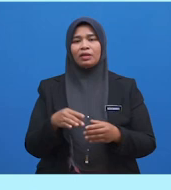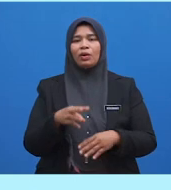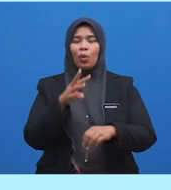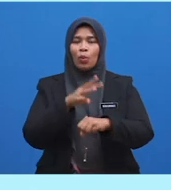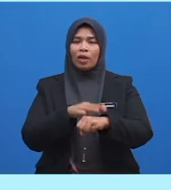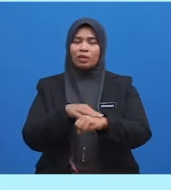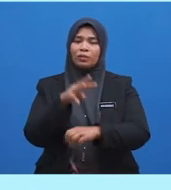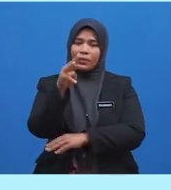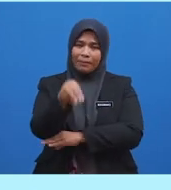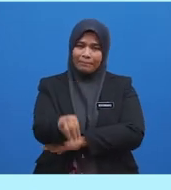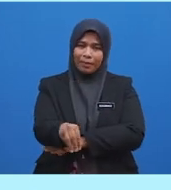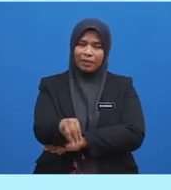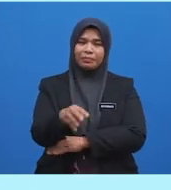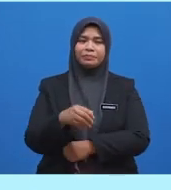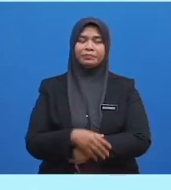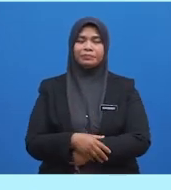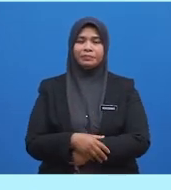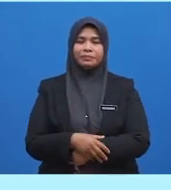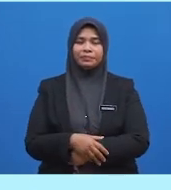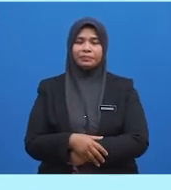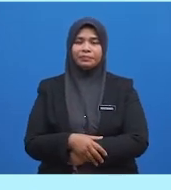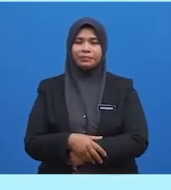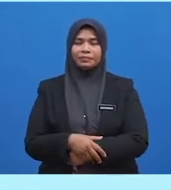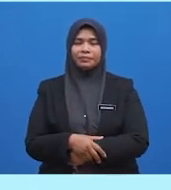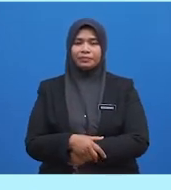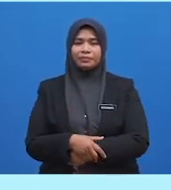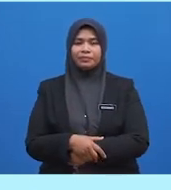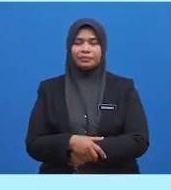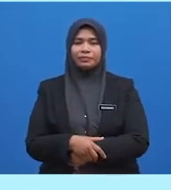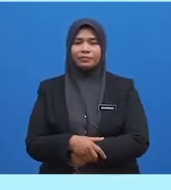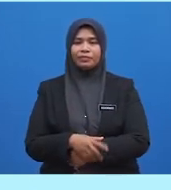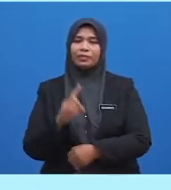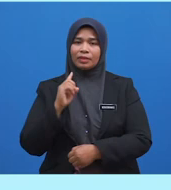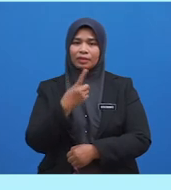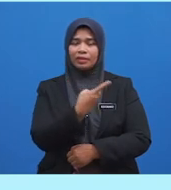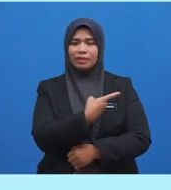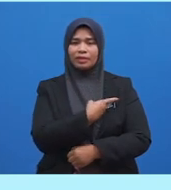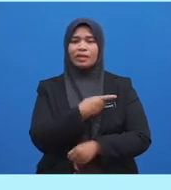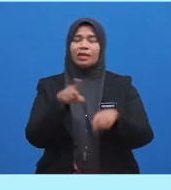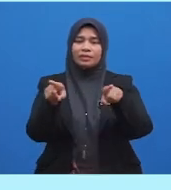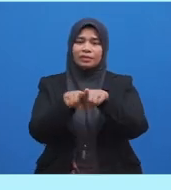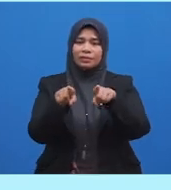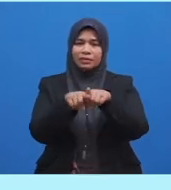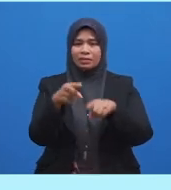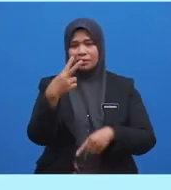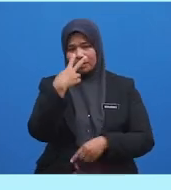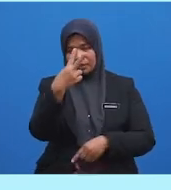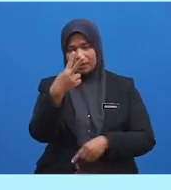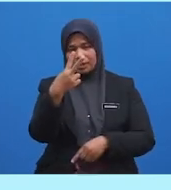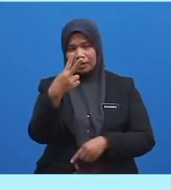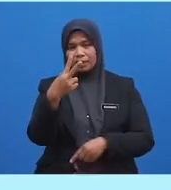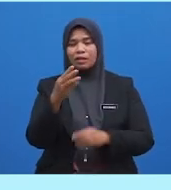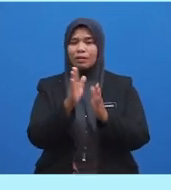waktu malam Ayo kita sama-sama lihai